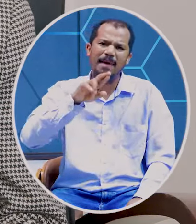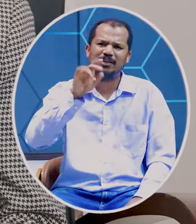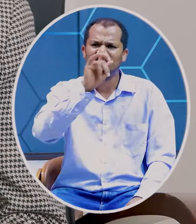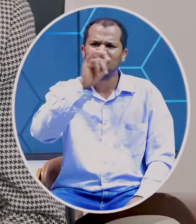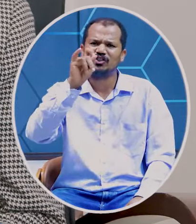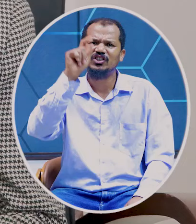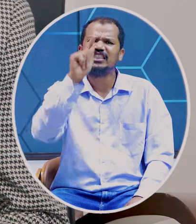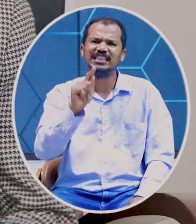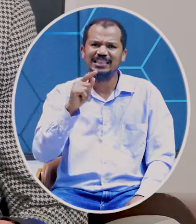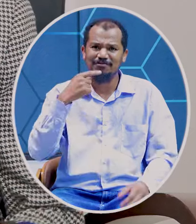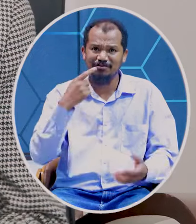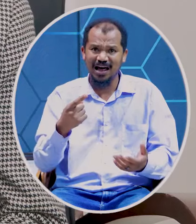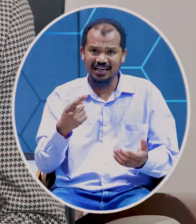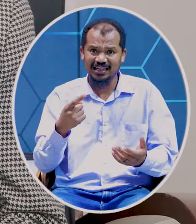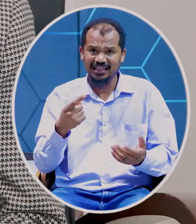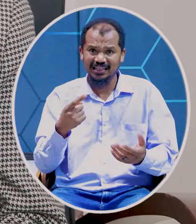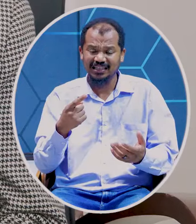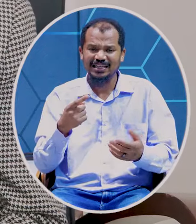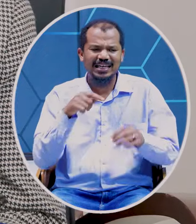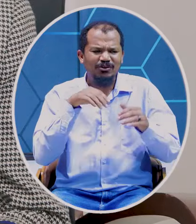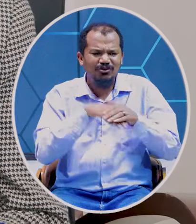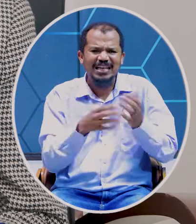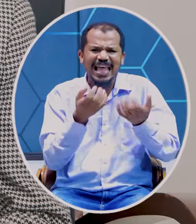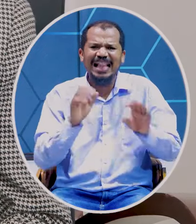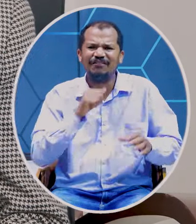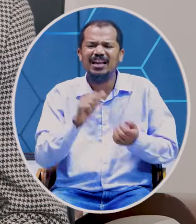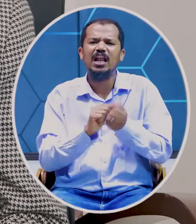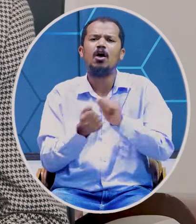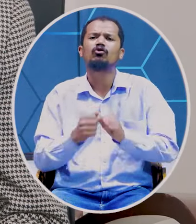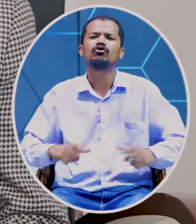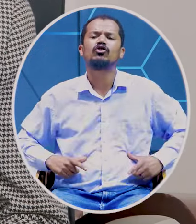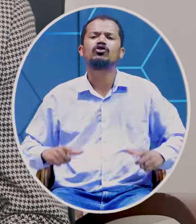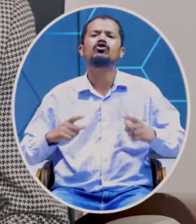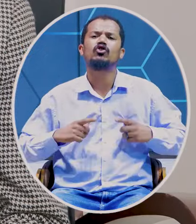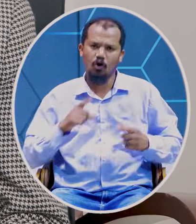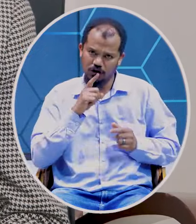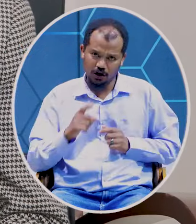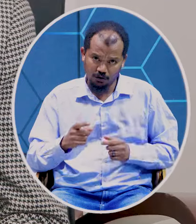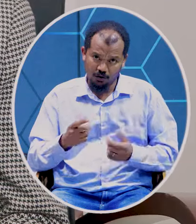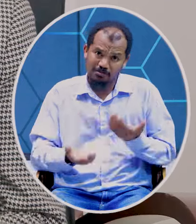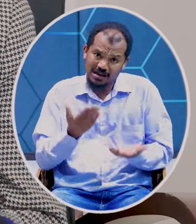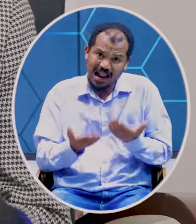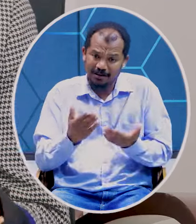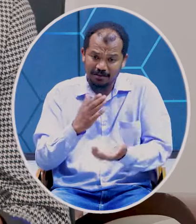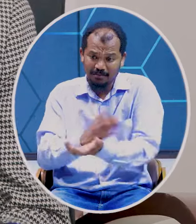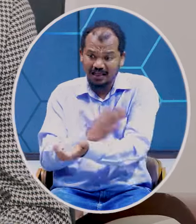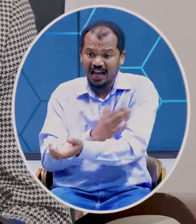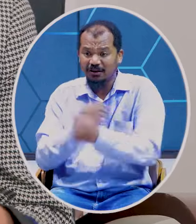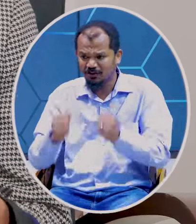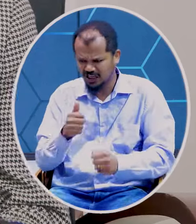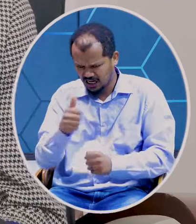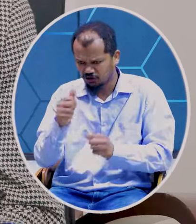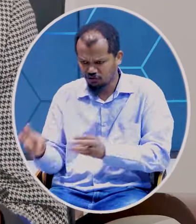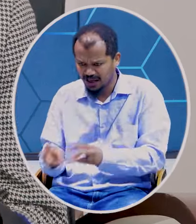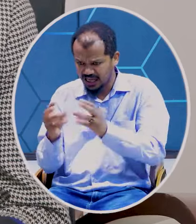የሚባል ነገር አለ። እዛ ውስጥ ያልተፈለገ ለውጥ ሲኖር ነው። ያልተፈለገ ለውጥን ምናልባትም ማስተካከል